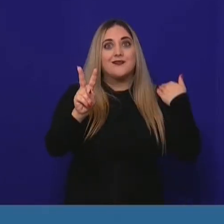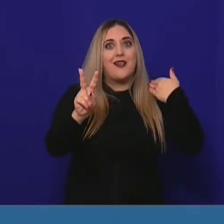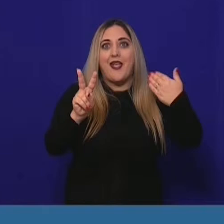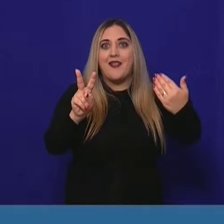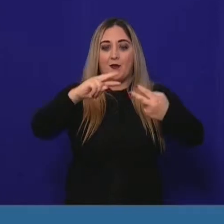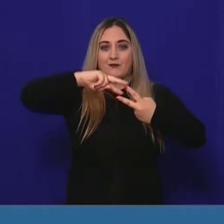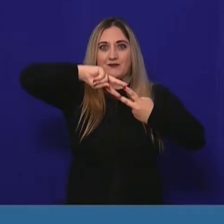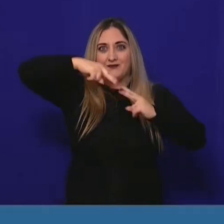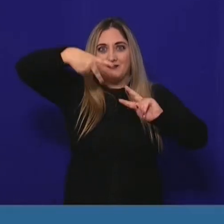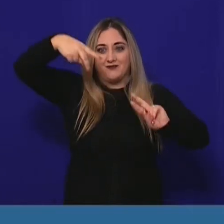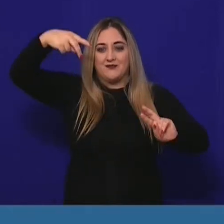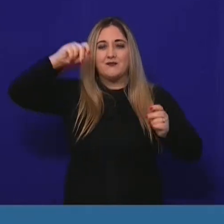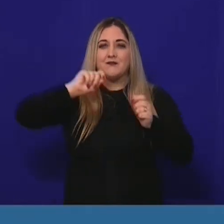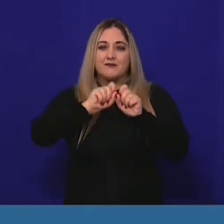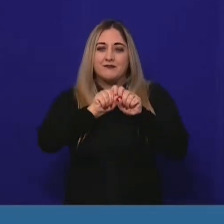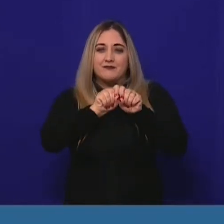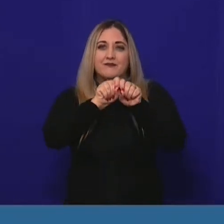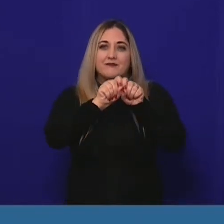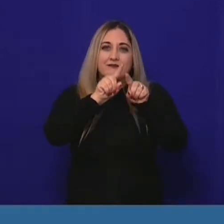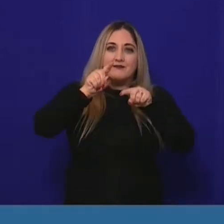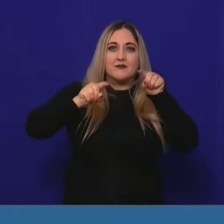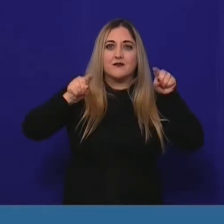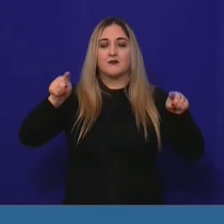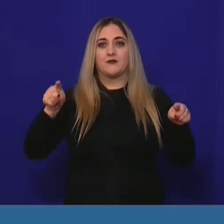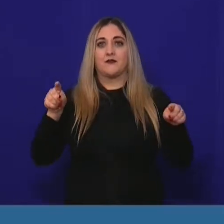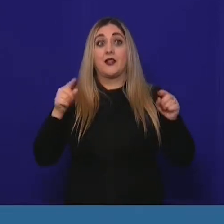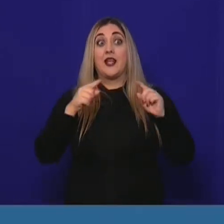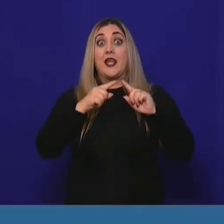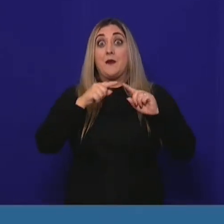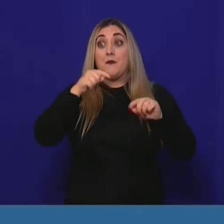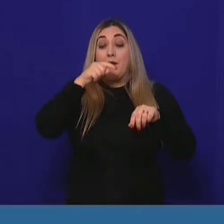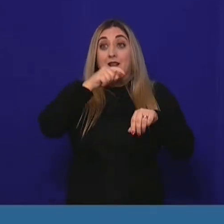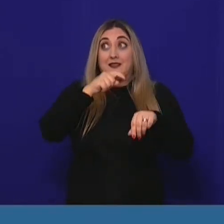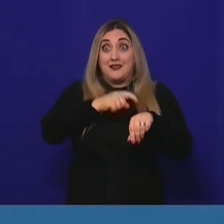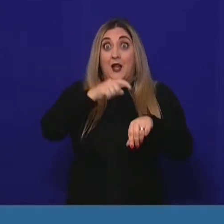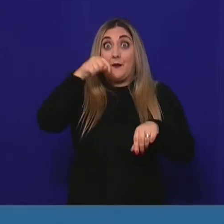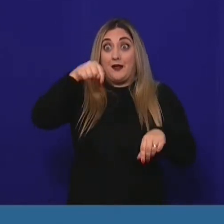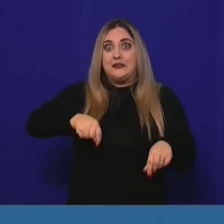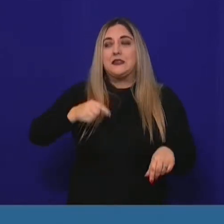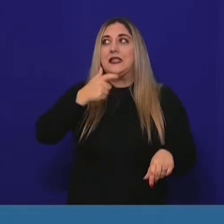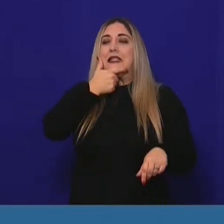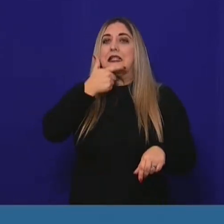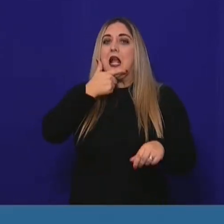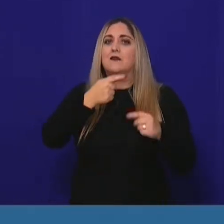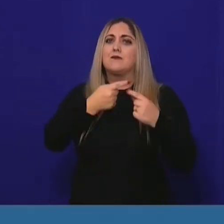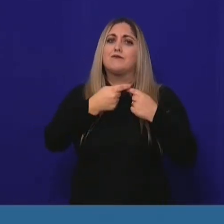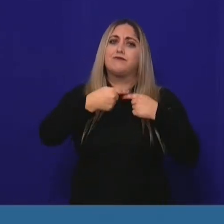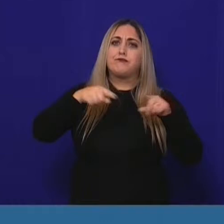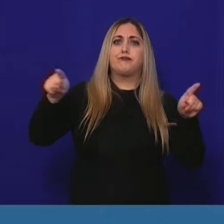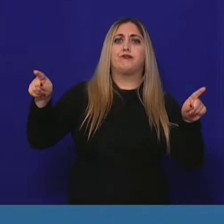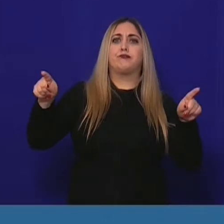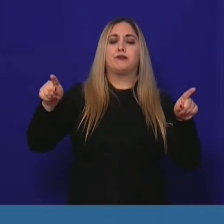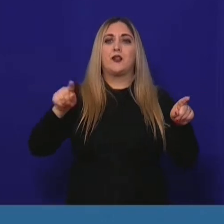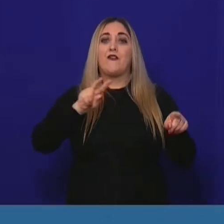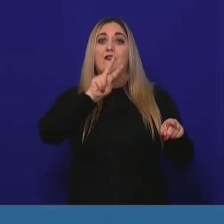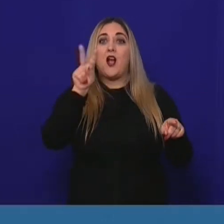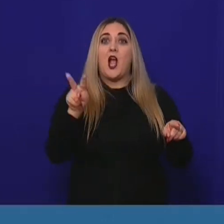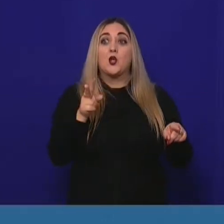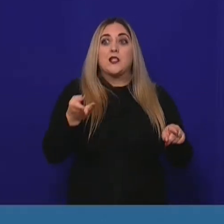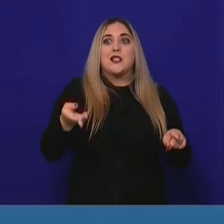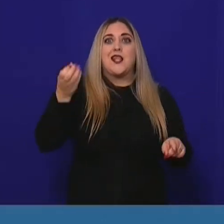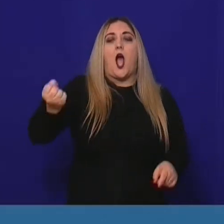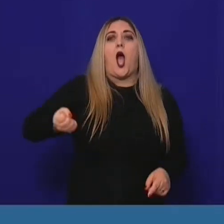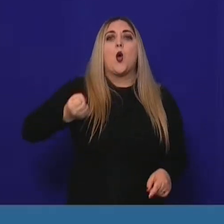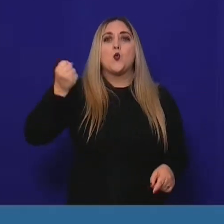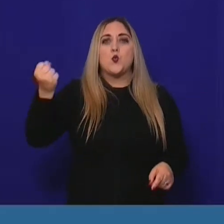din id-darba kien hemm varjazzjoni li kienet naqra iktar qawwija, allura jista' jkun hemm impatt bħalma qegħdin jaraw li